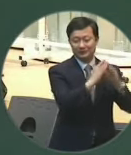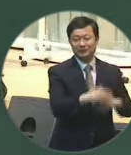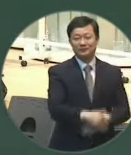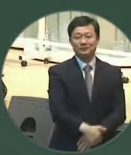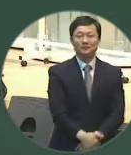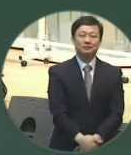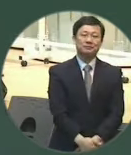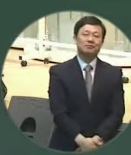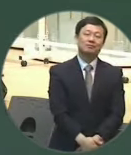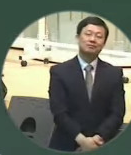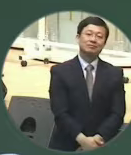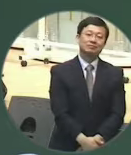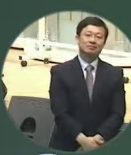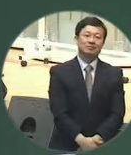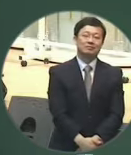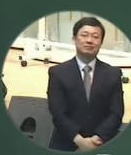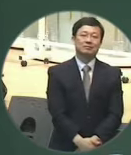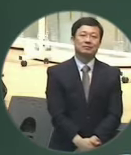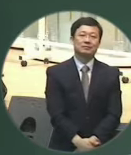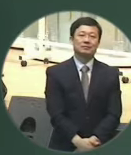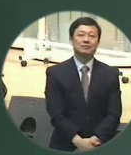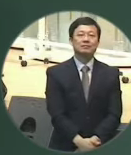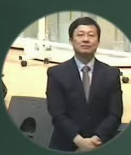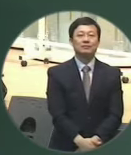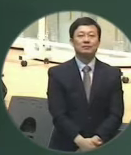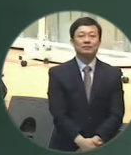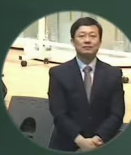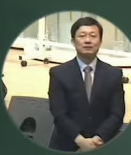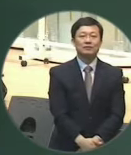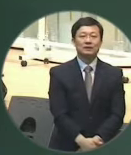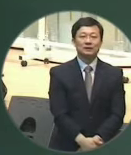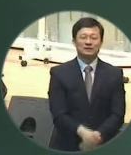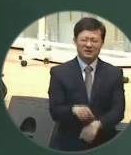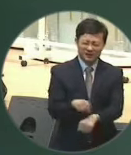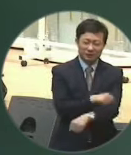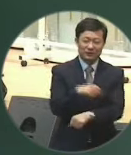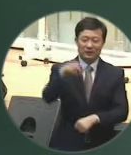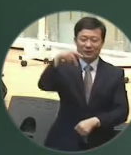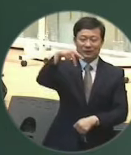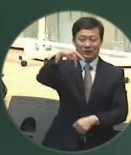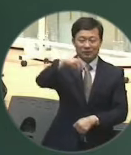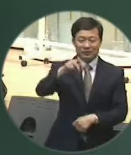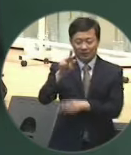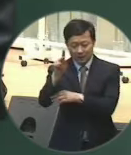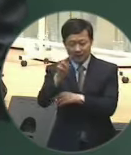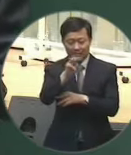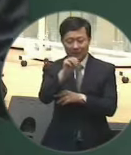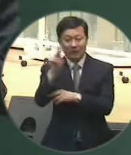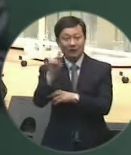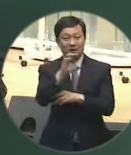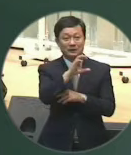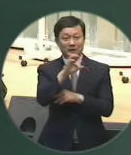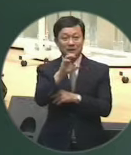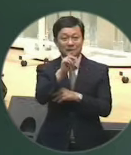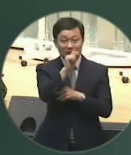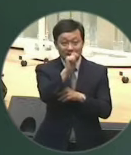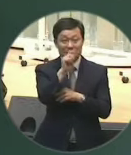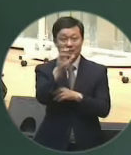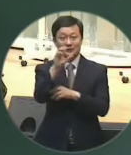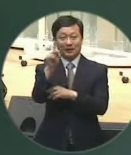to continue the evangelism movement or else we'll be in trouble. 특히 PK들, MK들, GCK들은요.